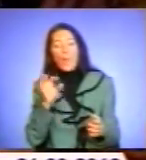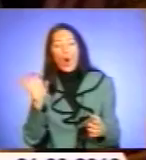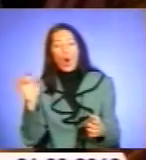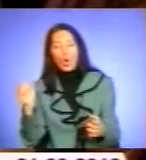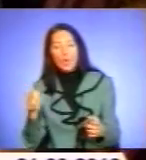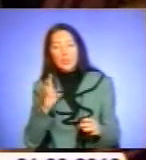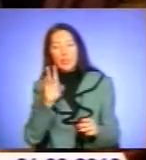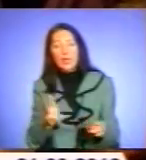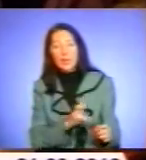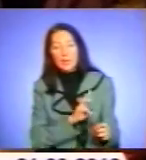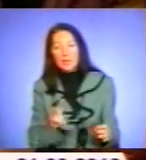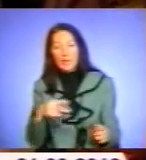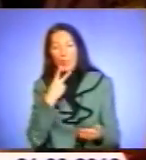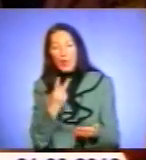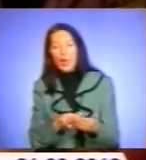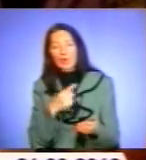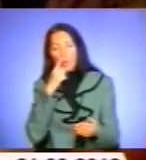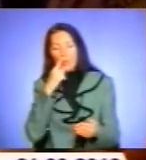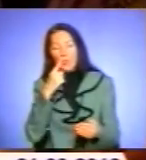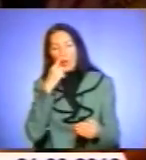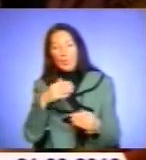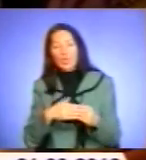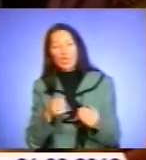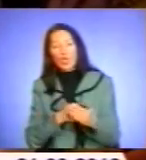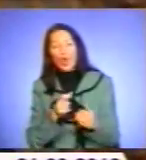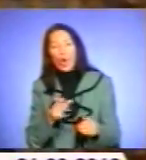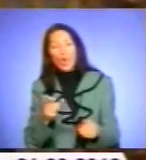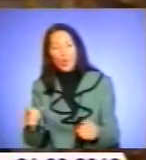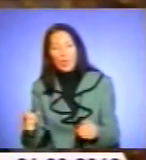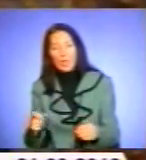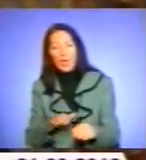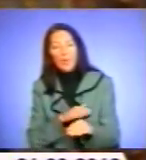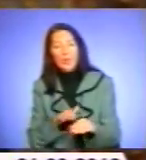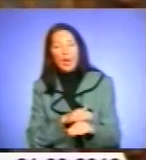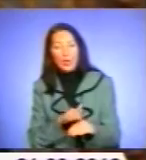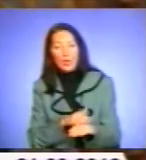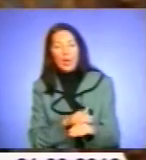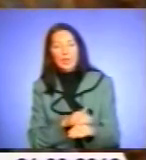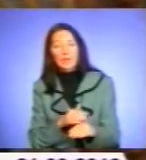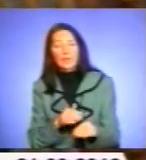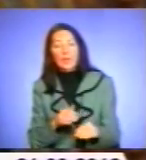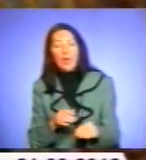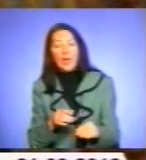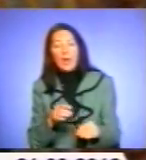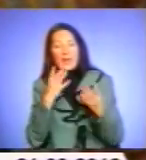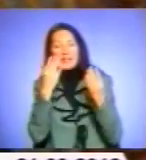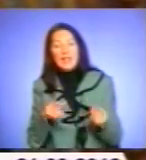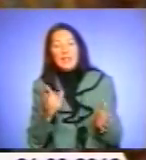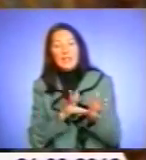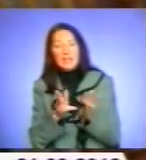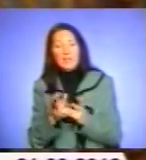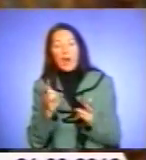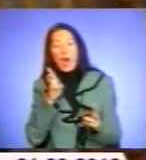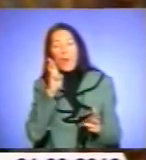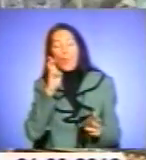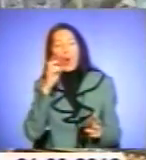його благодатне єднання в образі Діви, народженої з благословення Божого. День Різдва Богородиці – це свято всесвітньої